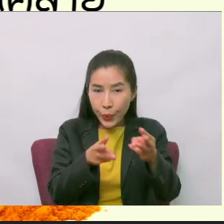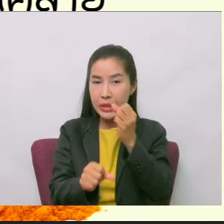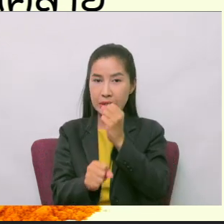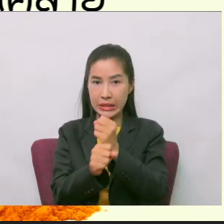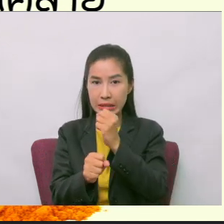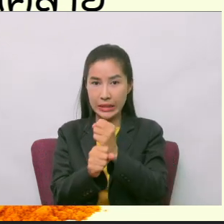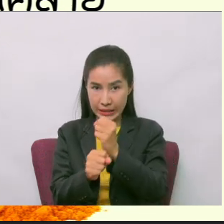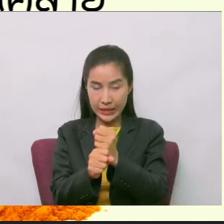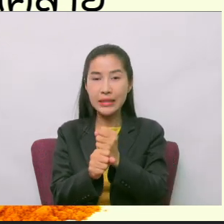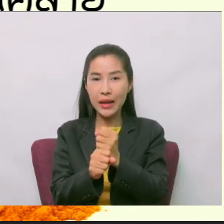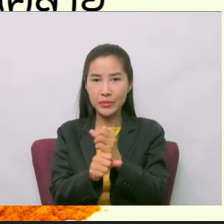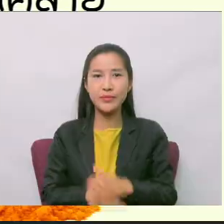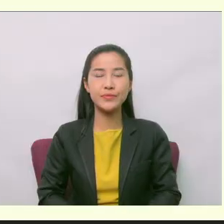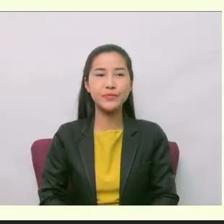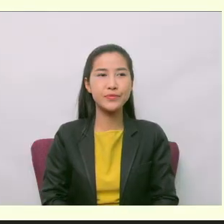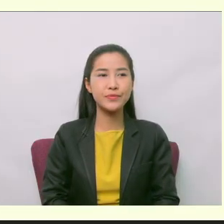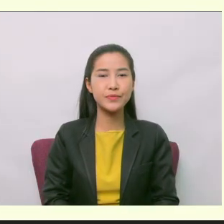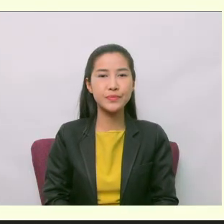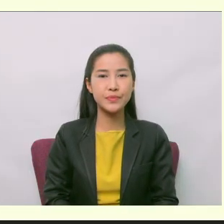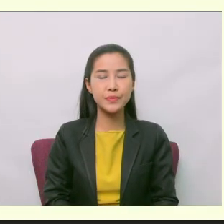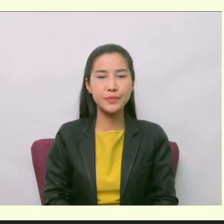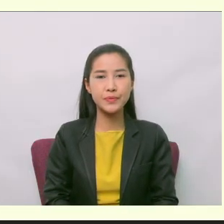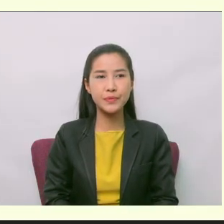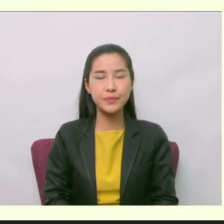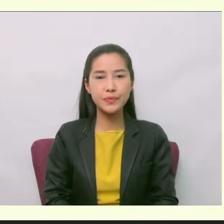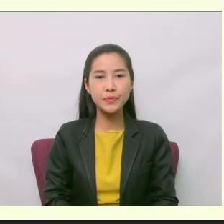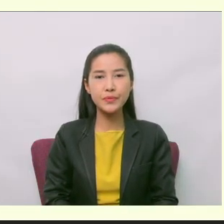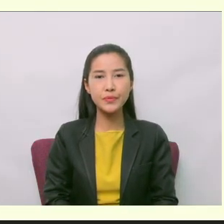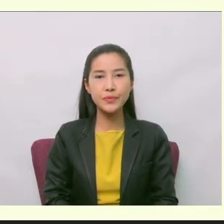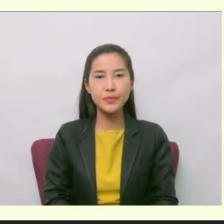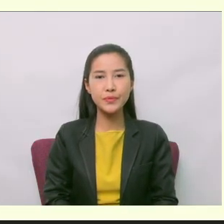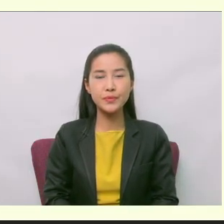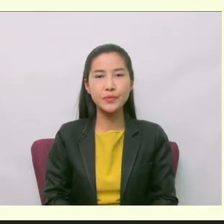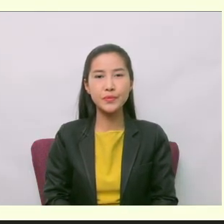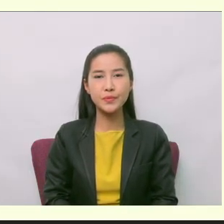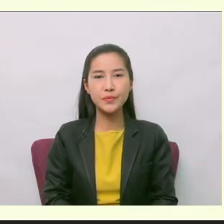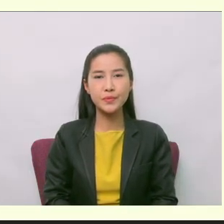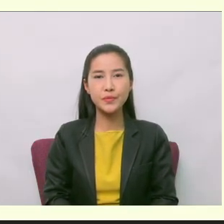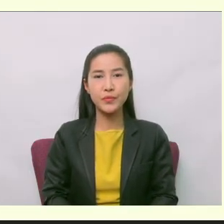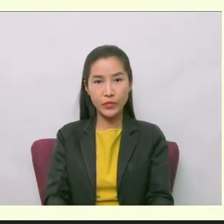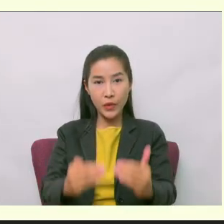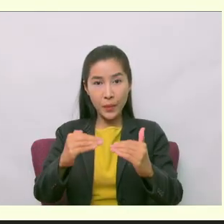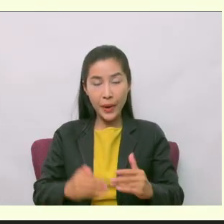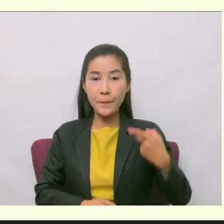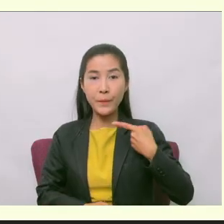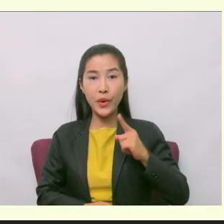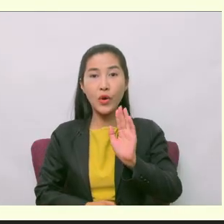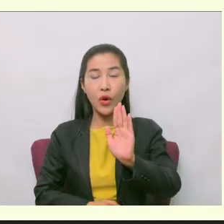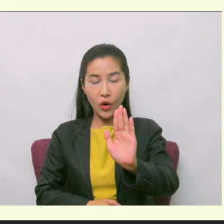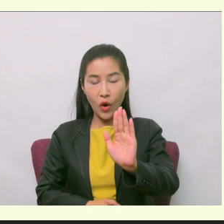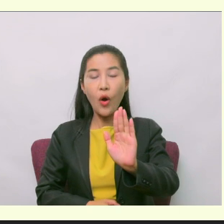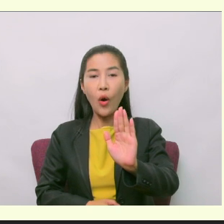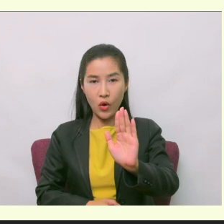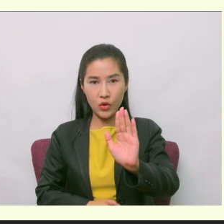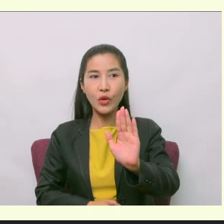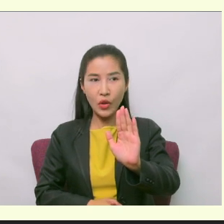ยกันนะคะค่ะนะคะต่อไปนะคะเรามาดูในเรื่องของประโยชน์ของสมุนไพรในลูกประค